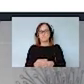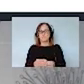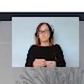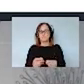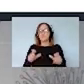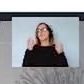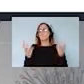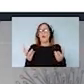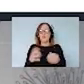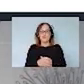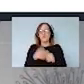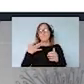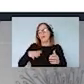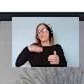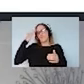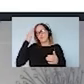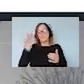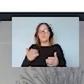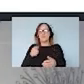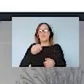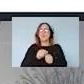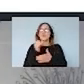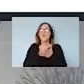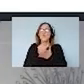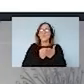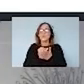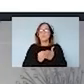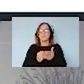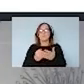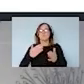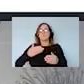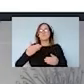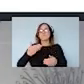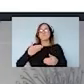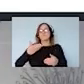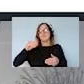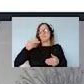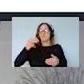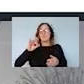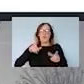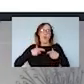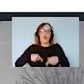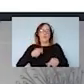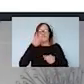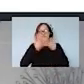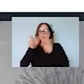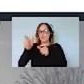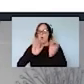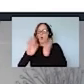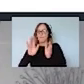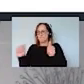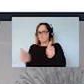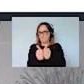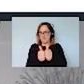co najważniejsze, o czym warto wiedzieć, że jest to kurs, który jest kursem mentorskim, to znaczy każda osoba dostaje tak naprawdę indywidualną opiekę swojego